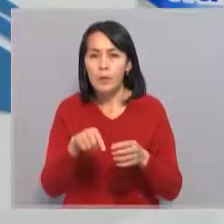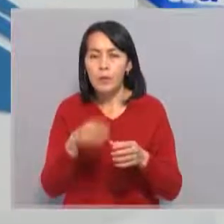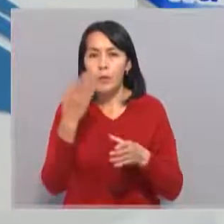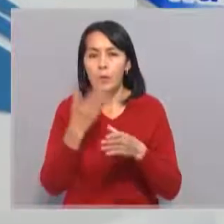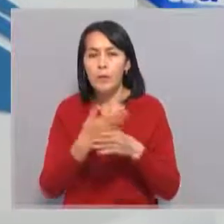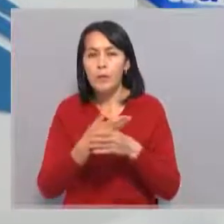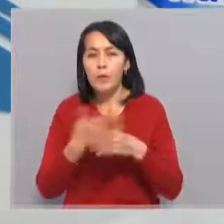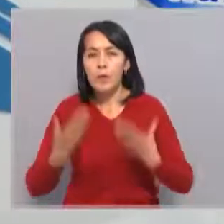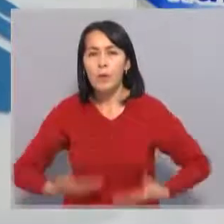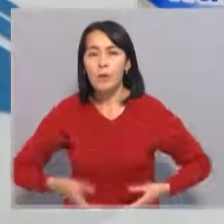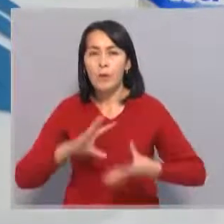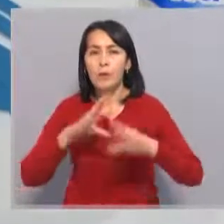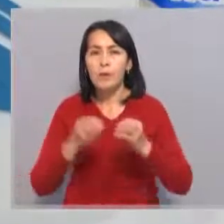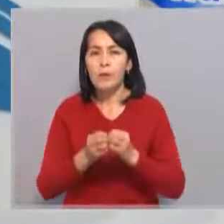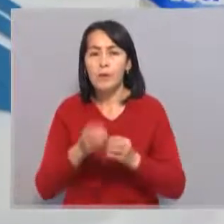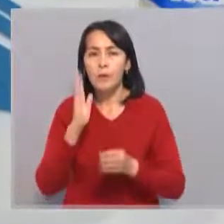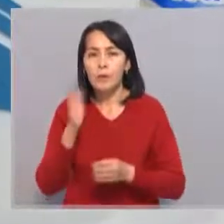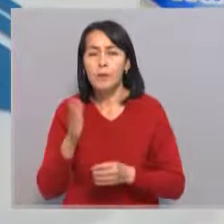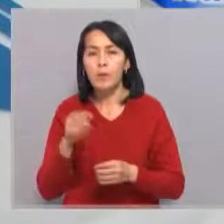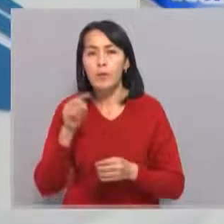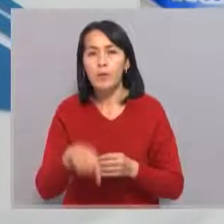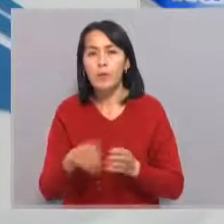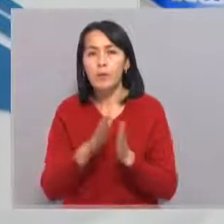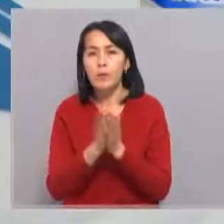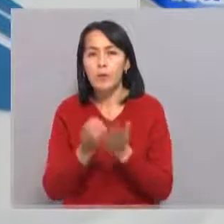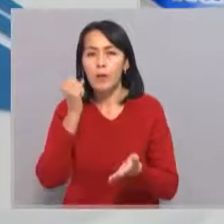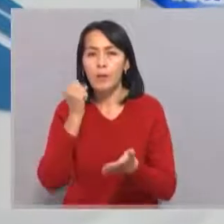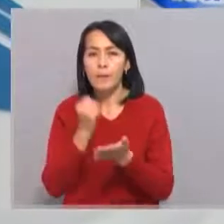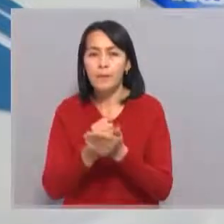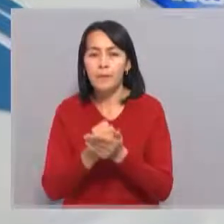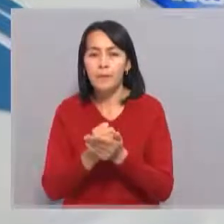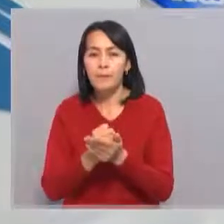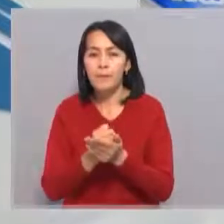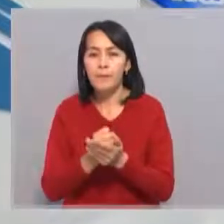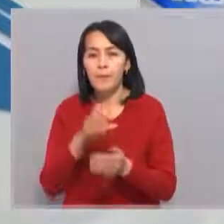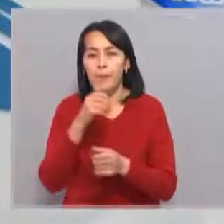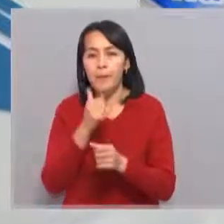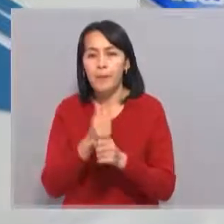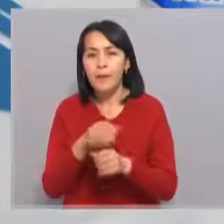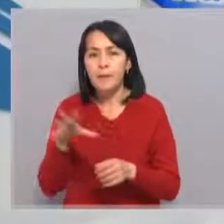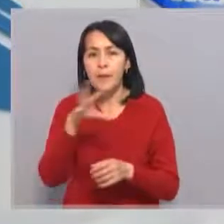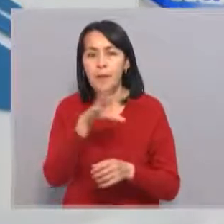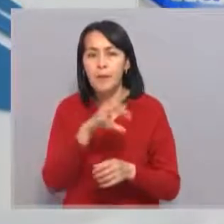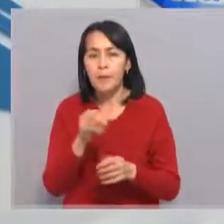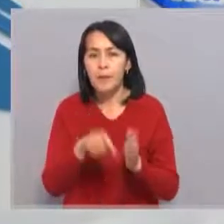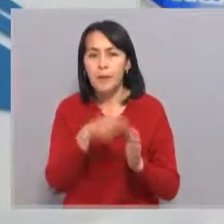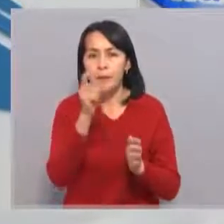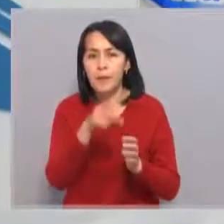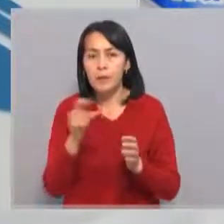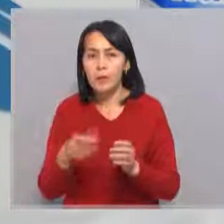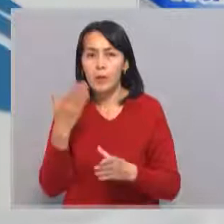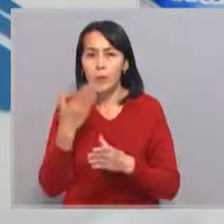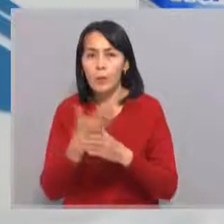жасайтын қоғамдық бірлестік болып табылады. Осы тұғырнама бекітілді. Тұғырнаманың негізінде барлық сіз депутаттар